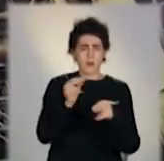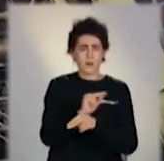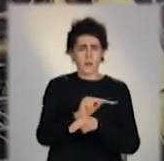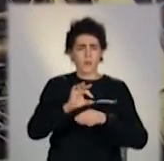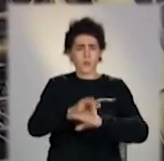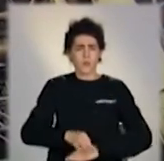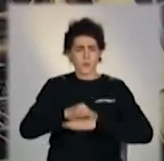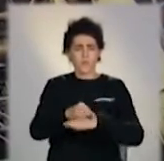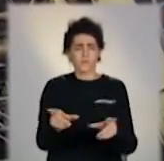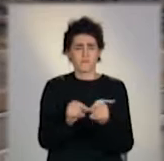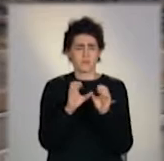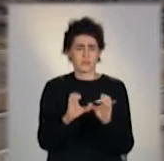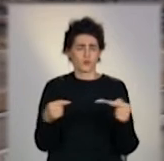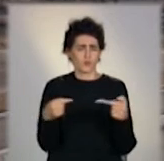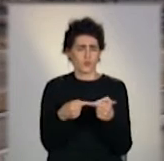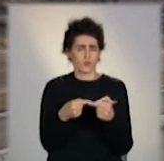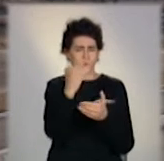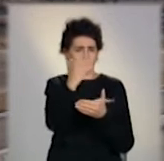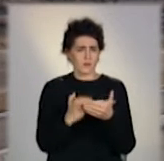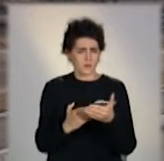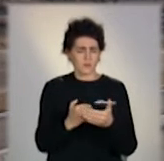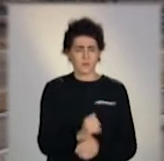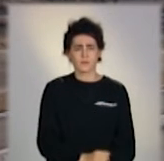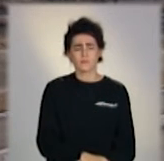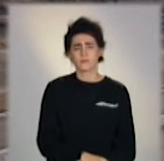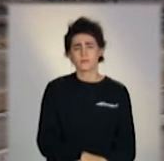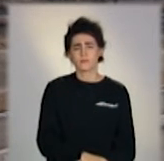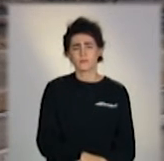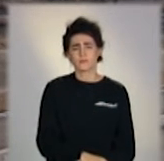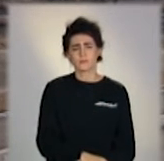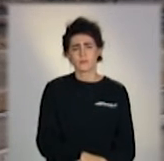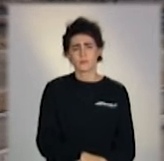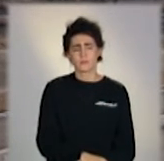проводять згідно з графіком. Наталія Дєдова, Віктор Зубенко, телеканал «Донбас».